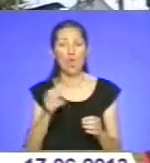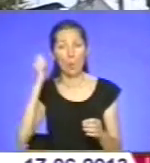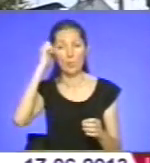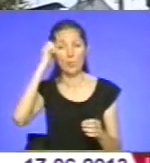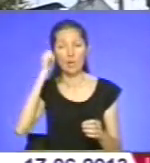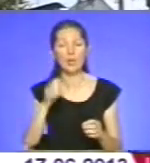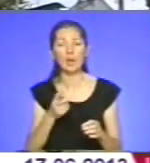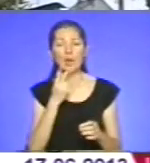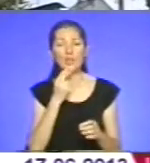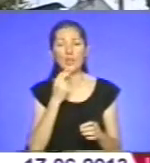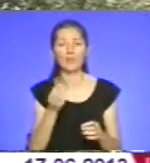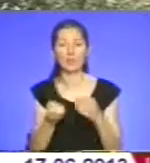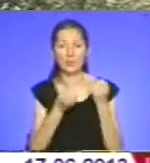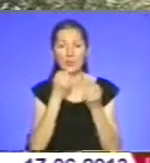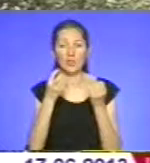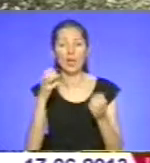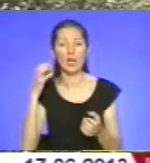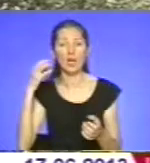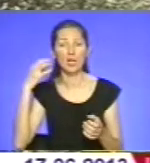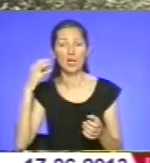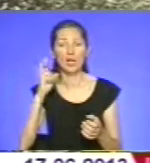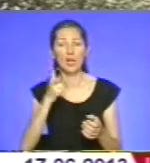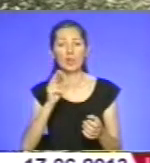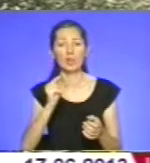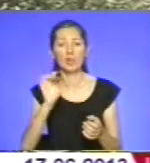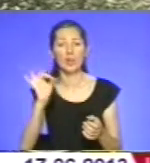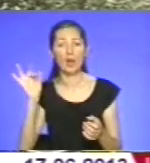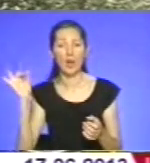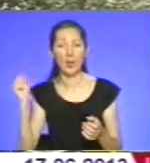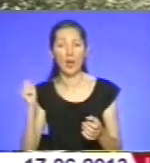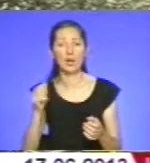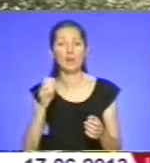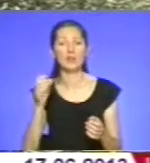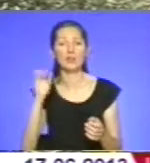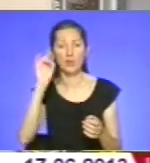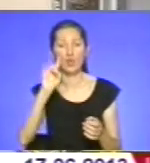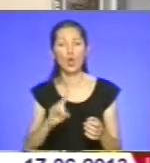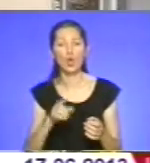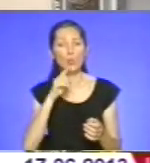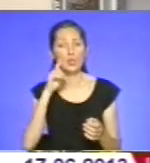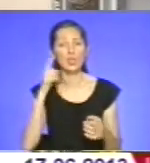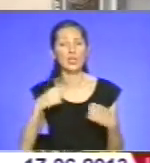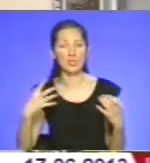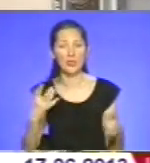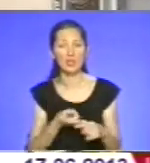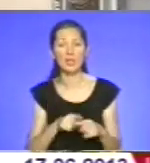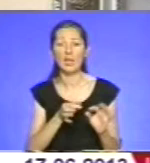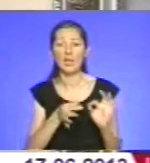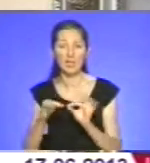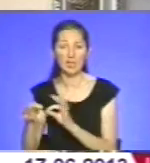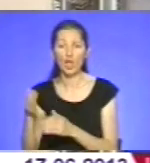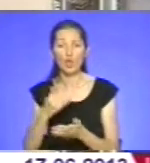Червень. Цвіте черемха, а за вікном – зелені свята. Це рядки із останнього вірша Георгія Петрука